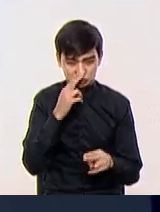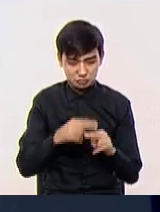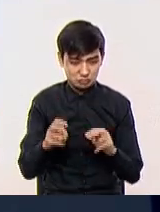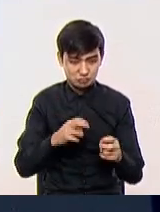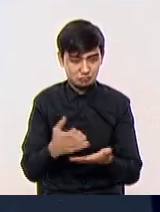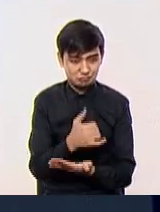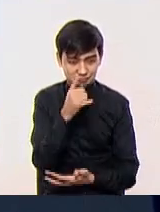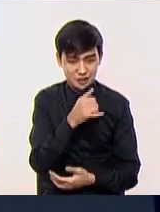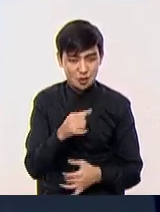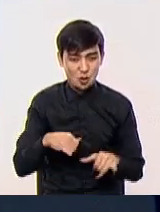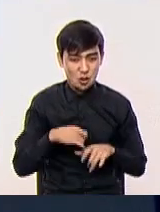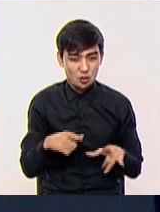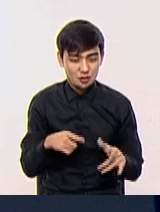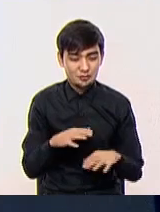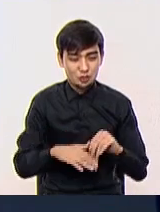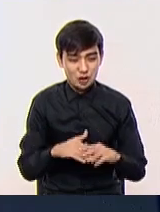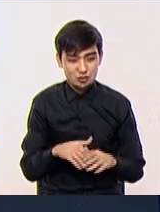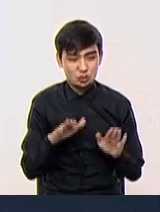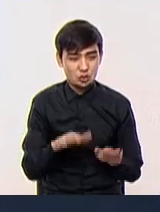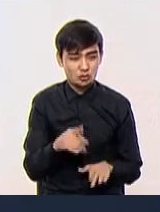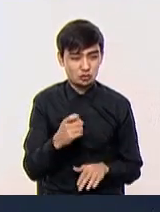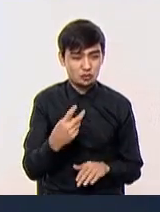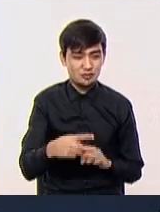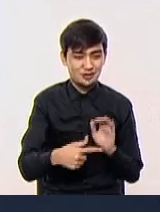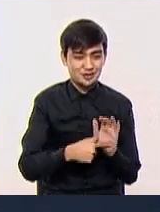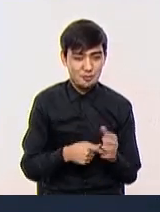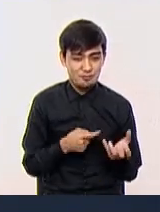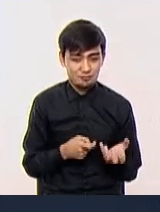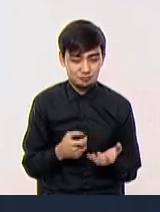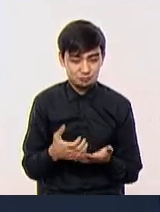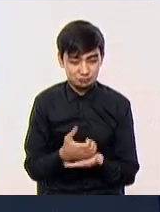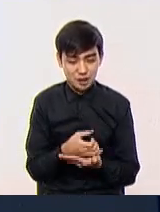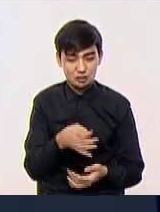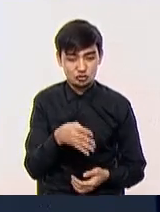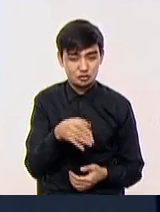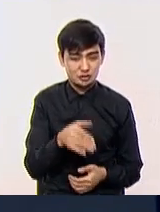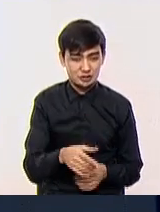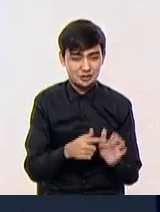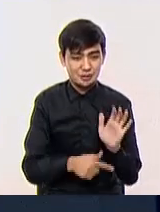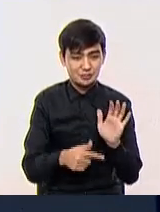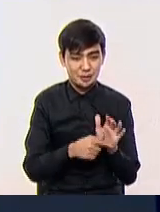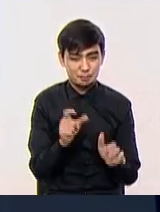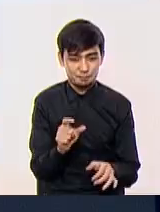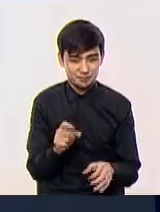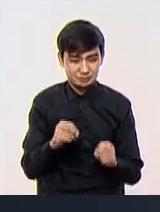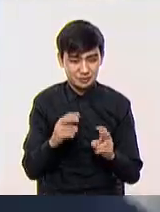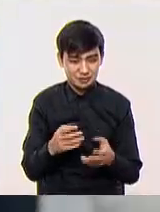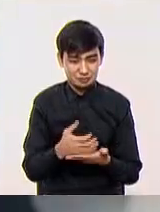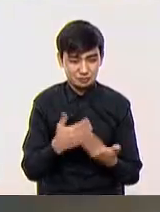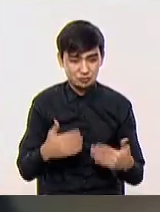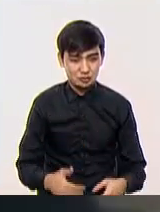жоқ. Бұзақылардың қолынан тек 127 атыс қару мен 4077 оқ дәрі тәркіленген.